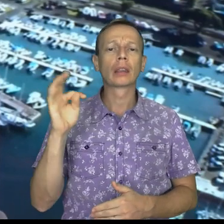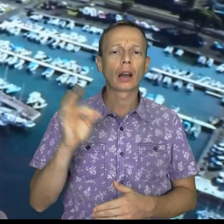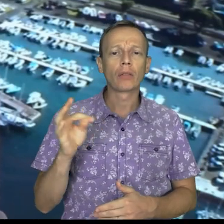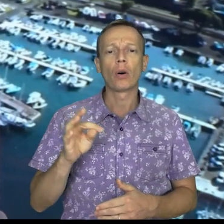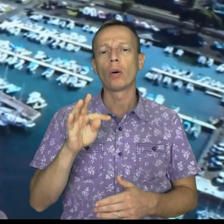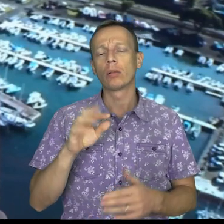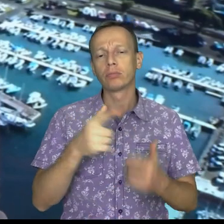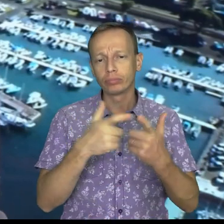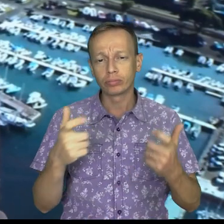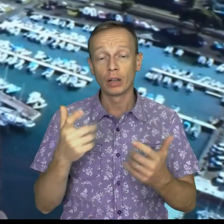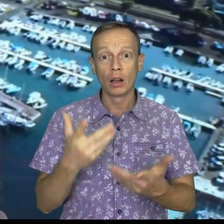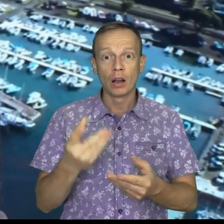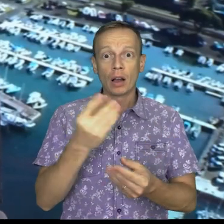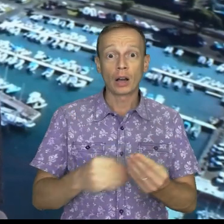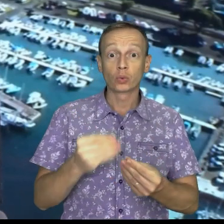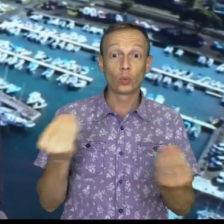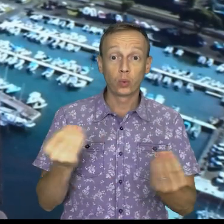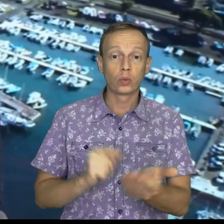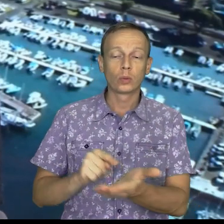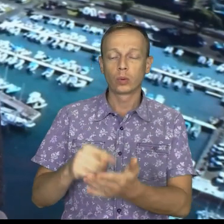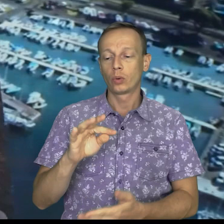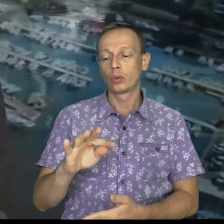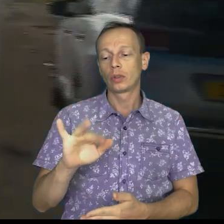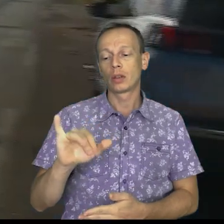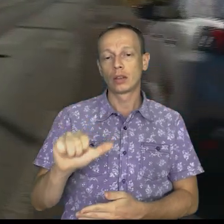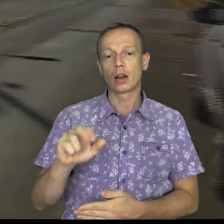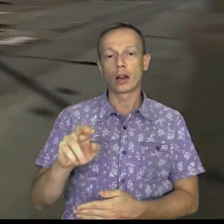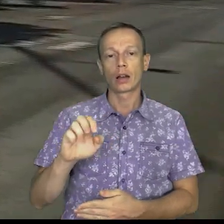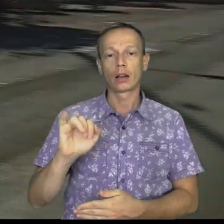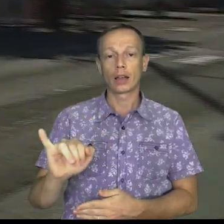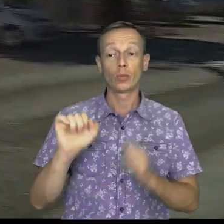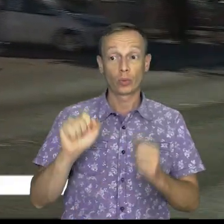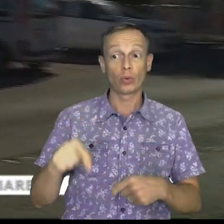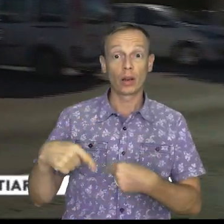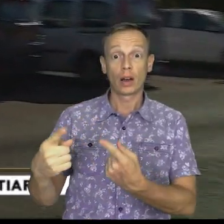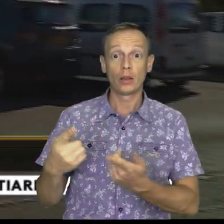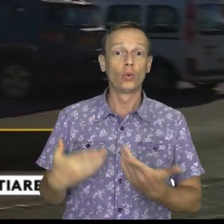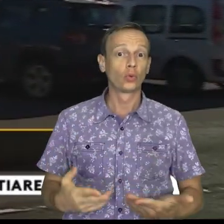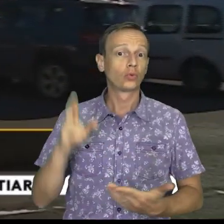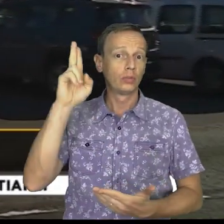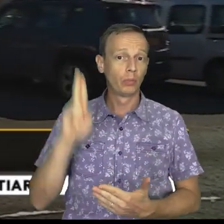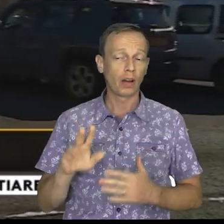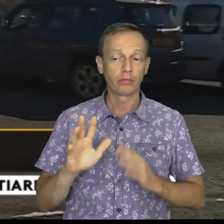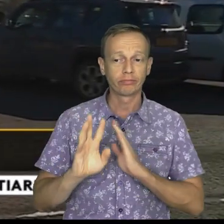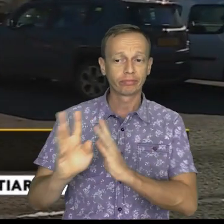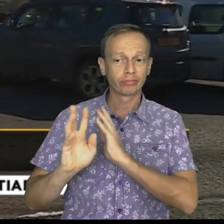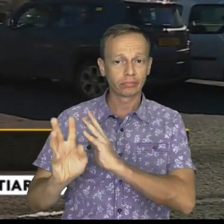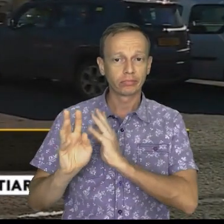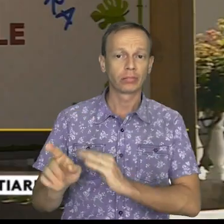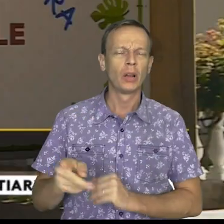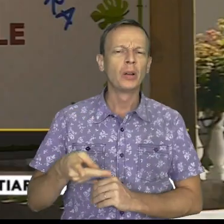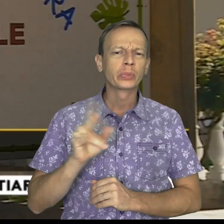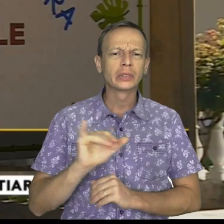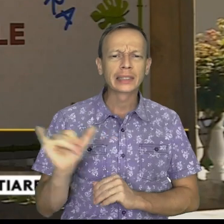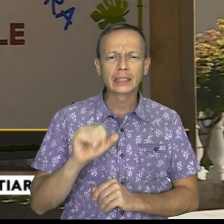aujourd'hui vient se rajouter Tiarei. Les habitants de Tiarei sont invités à se faire vacciner à partir d'aujourd'hui donc. Et ce